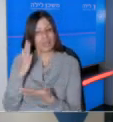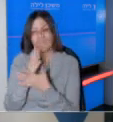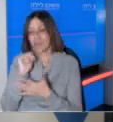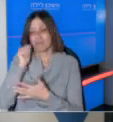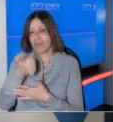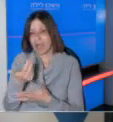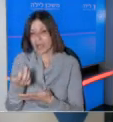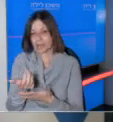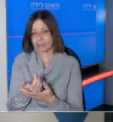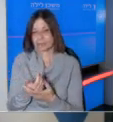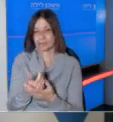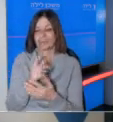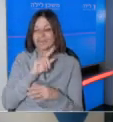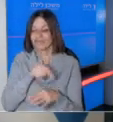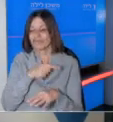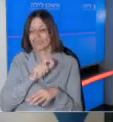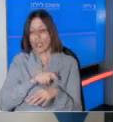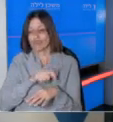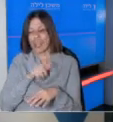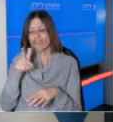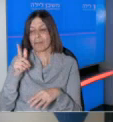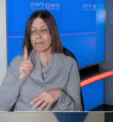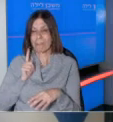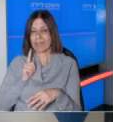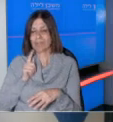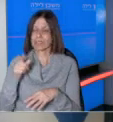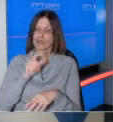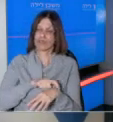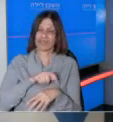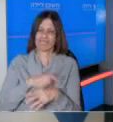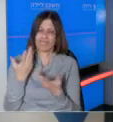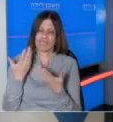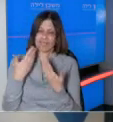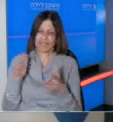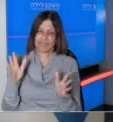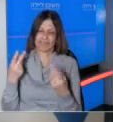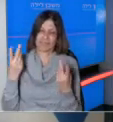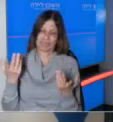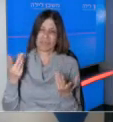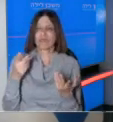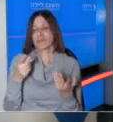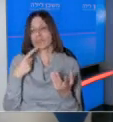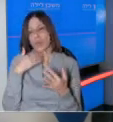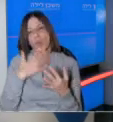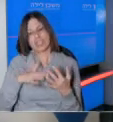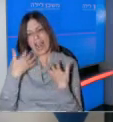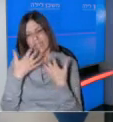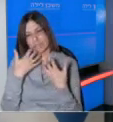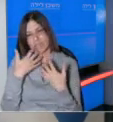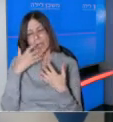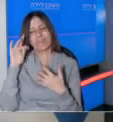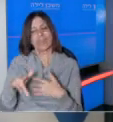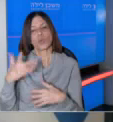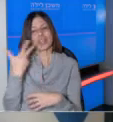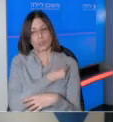מחר. כל שעה שאתם ממתינים עם זה, היא שעה מיותרת, ואני רוצה להסביר. בניגוד לבוסטר, החיסון